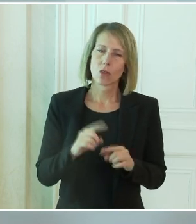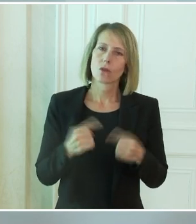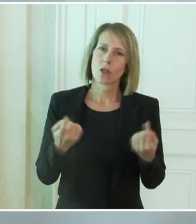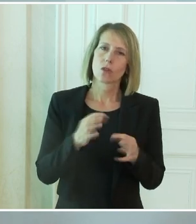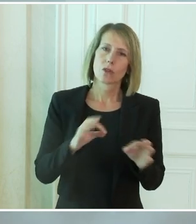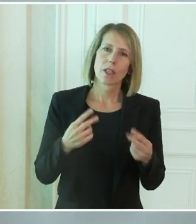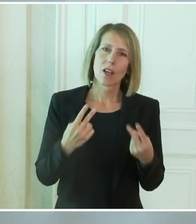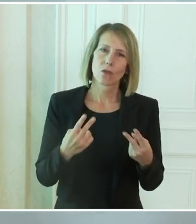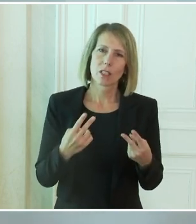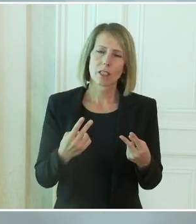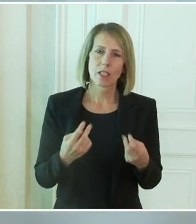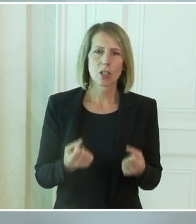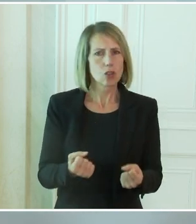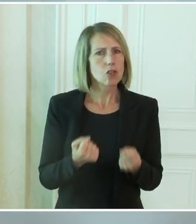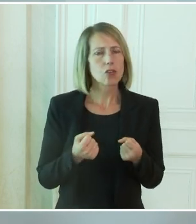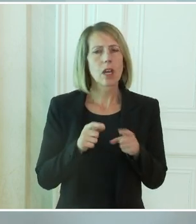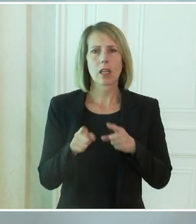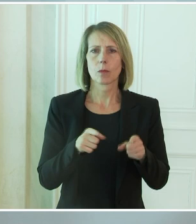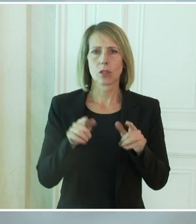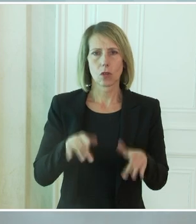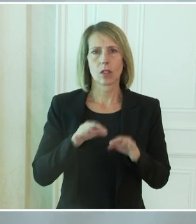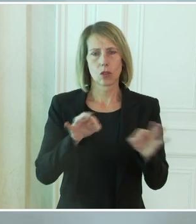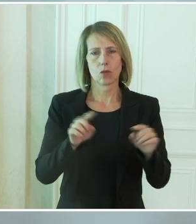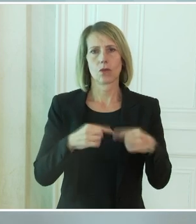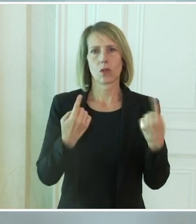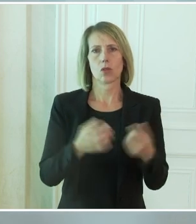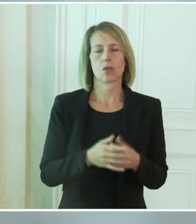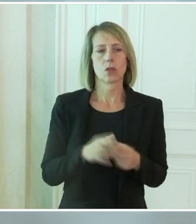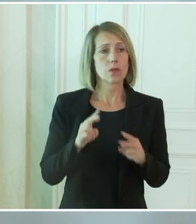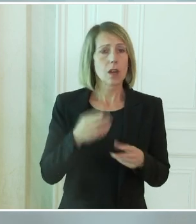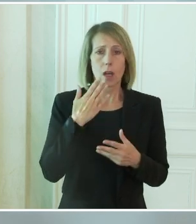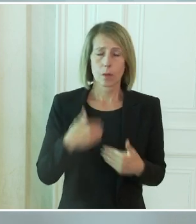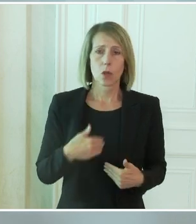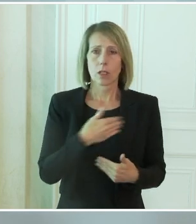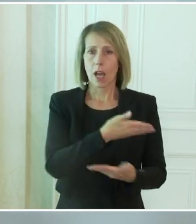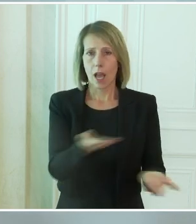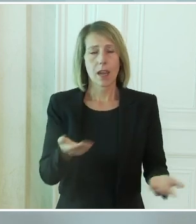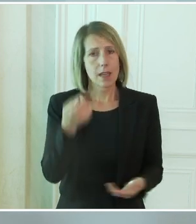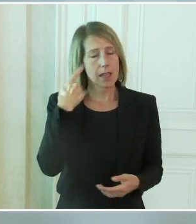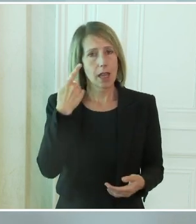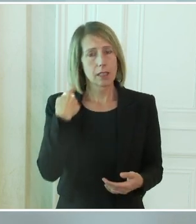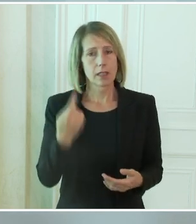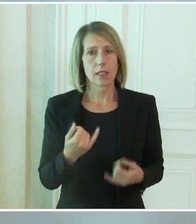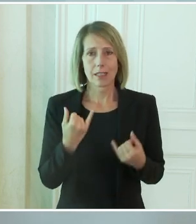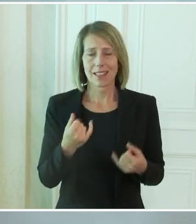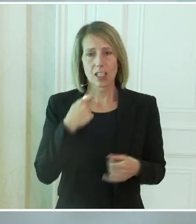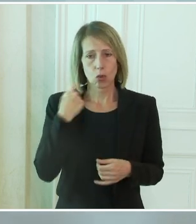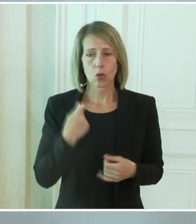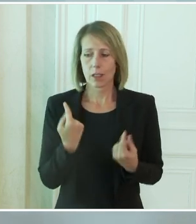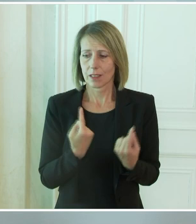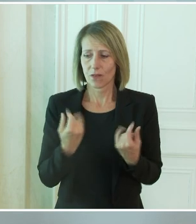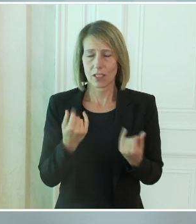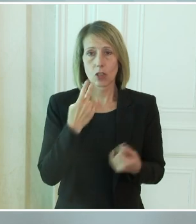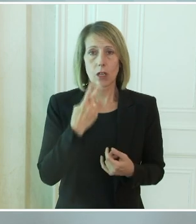großer Bedeutung. Und ich möchte noch einmal alle daran erinnern, in welcher Situation sich jetzt die Ukraine